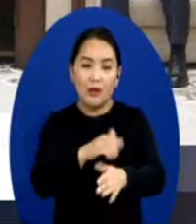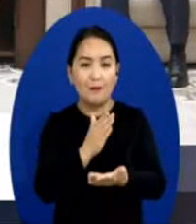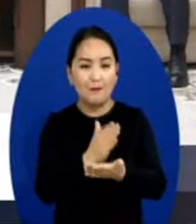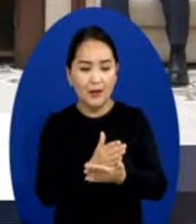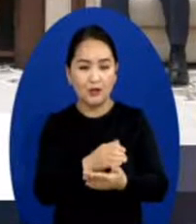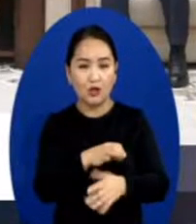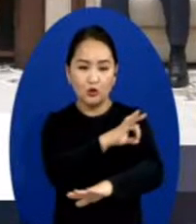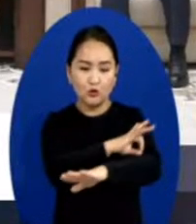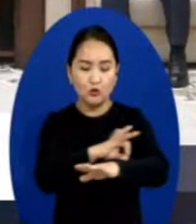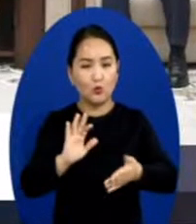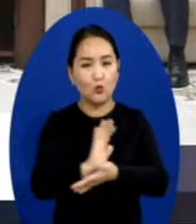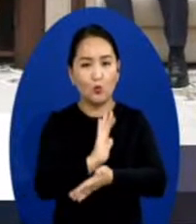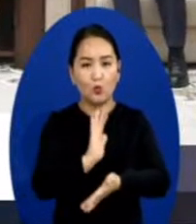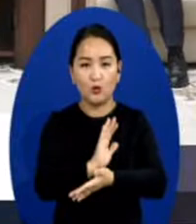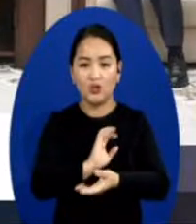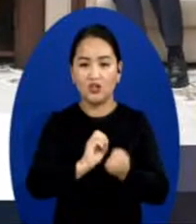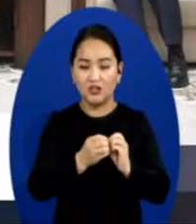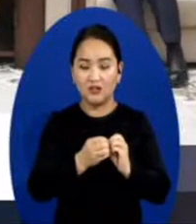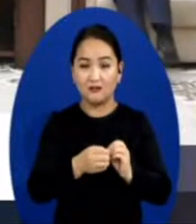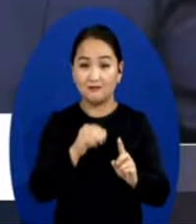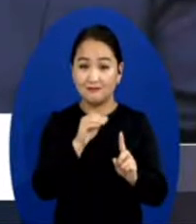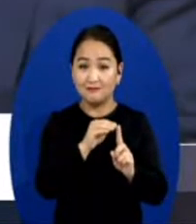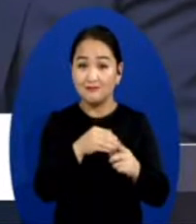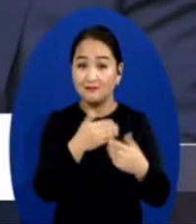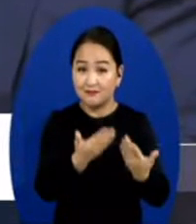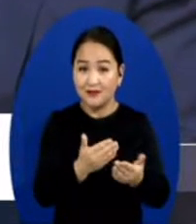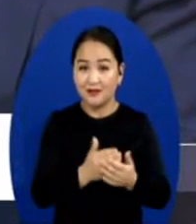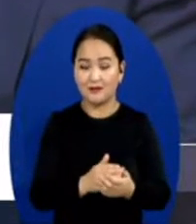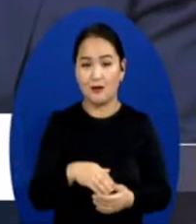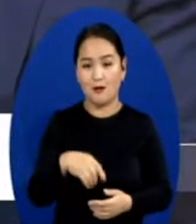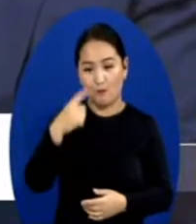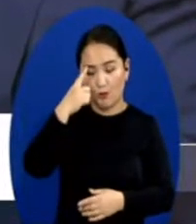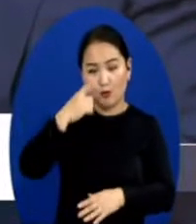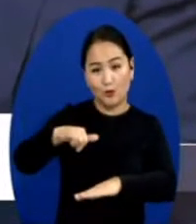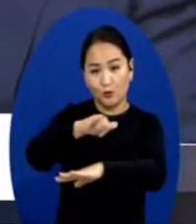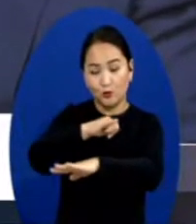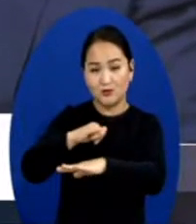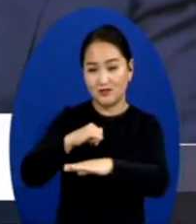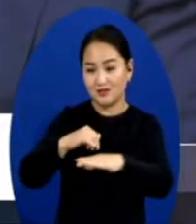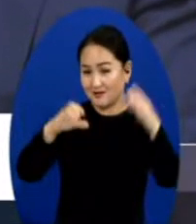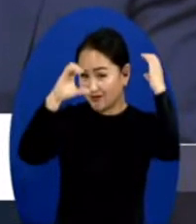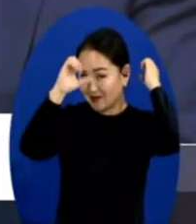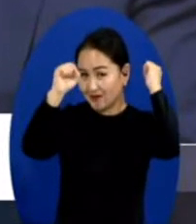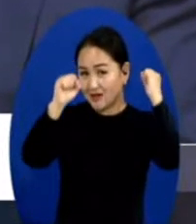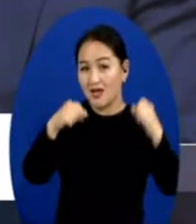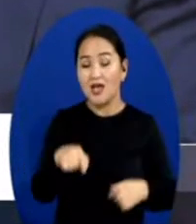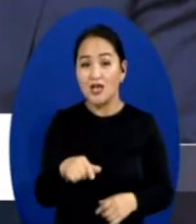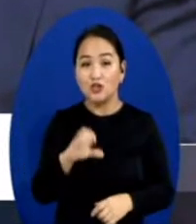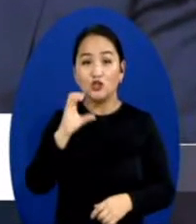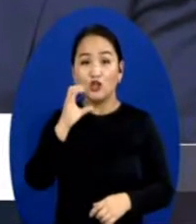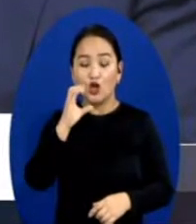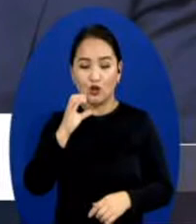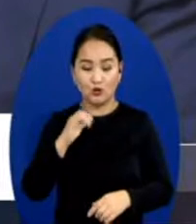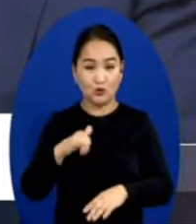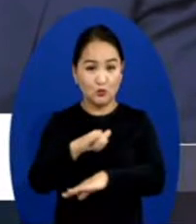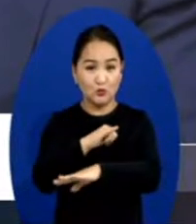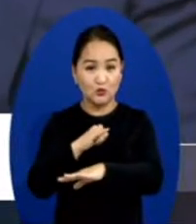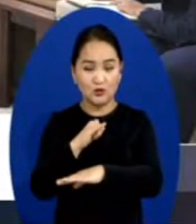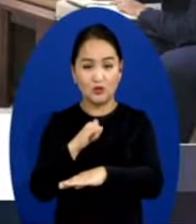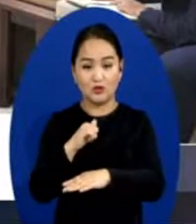Тиймээс төслийн ажлыг эрчимжүүлэхийг хүссэн байна. Бүгд найрамд Солонгос улсаас Монгол улсад суугаа элчин сайд Лиогун тан